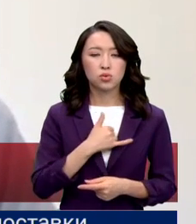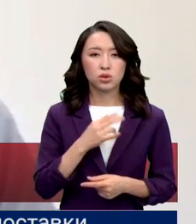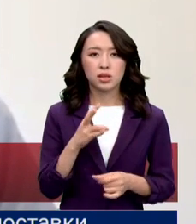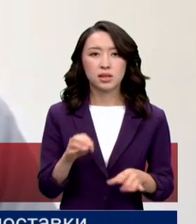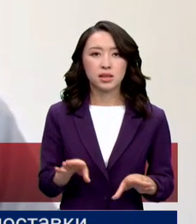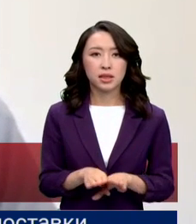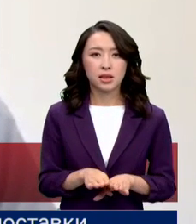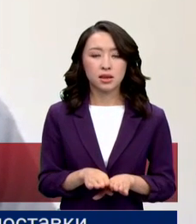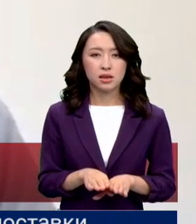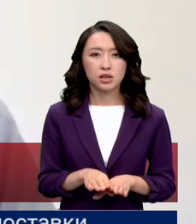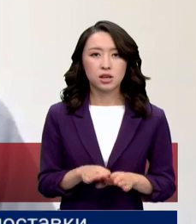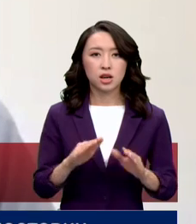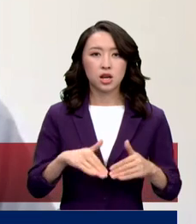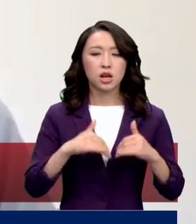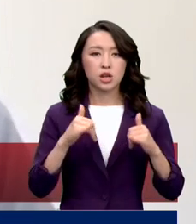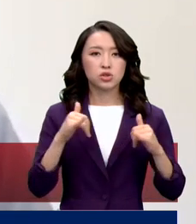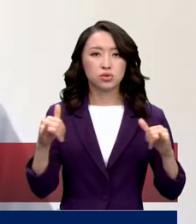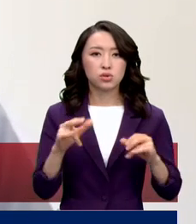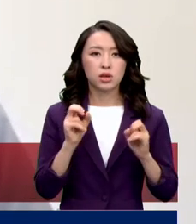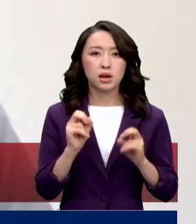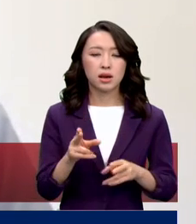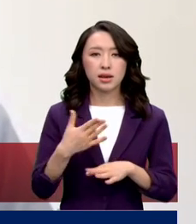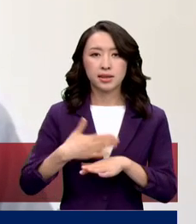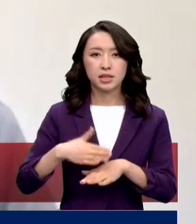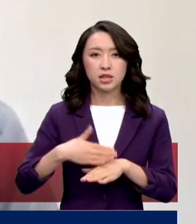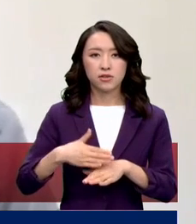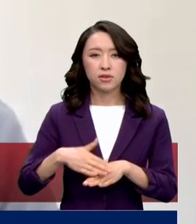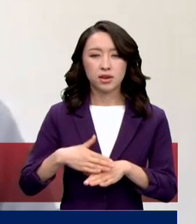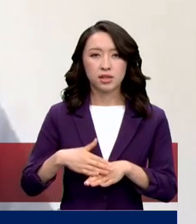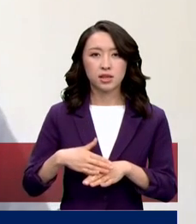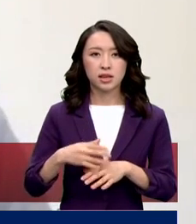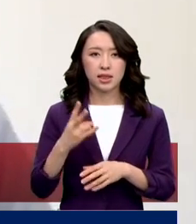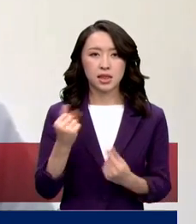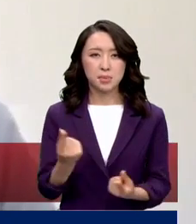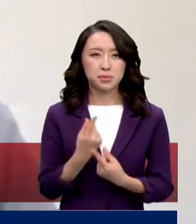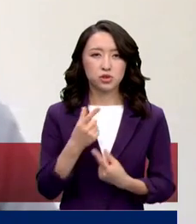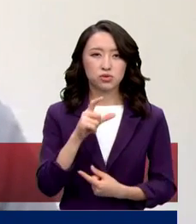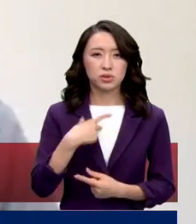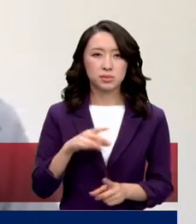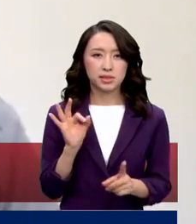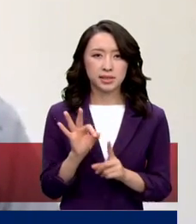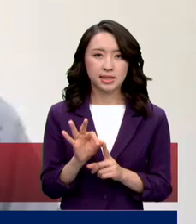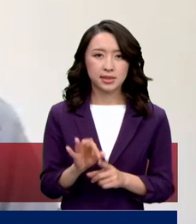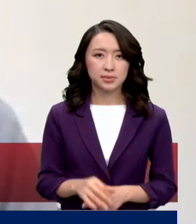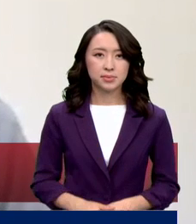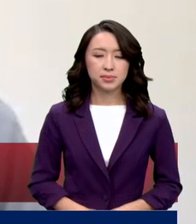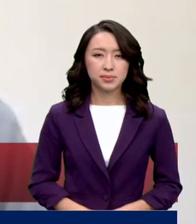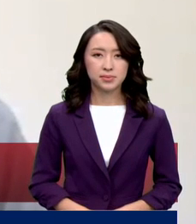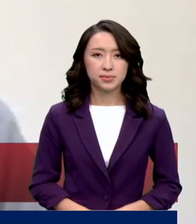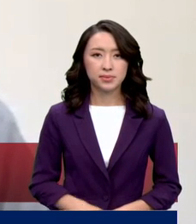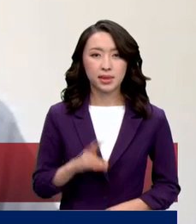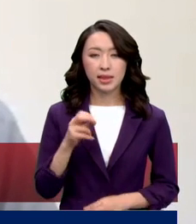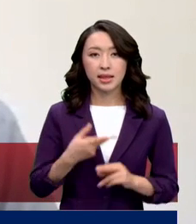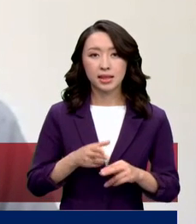так растет, как кредитование именно на потребительские цели. Вот над